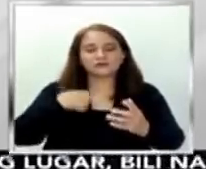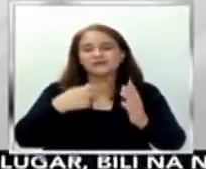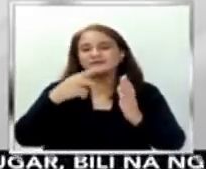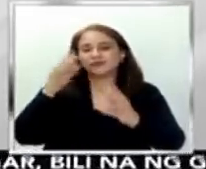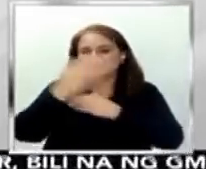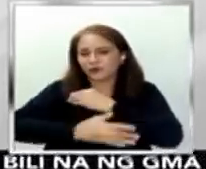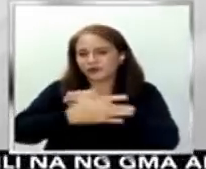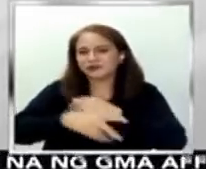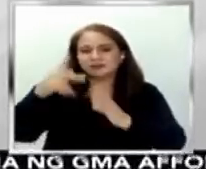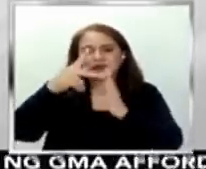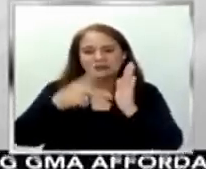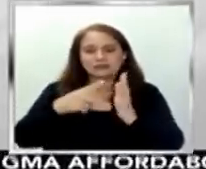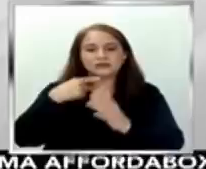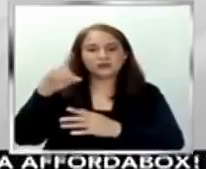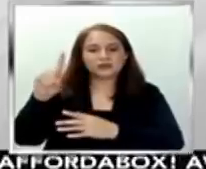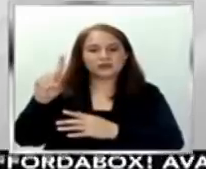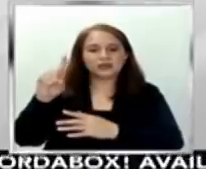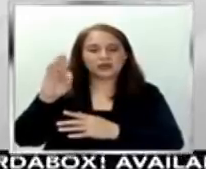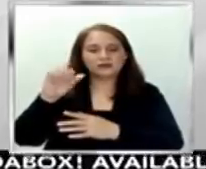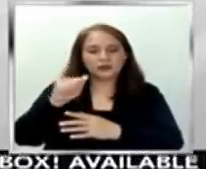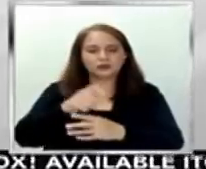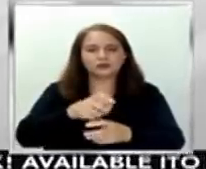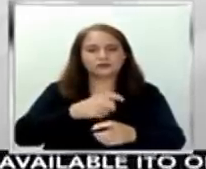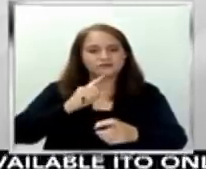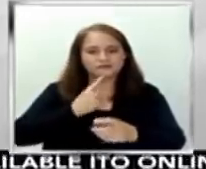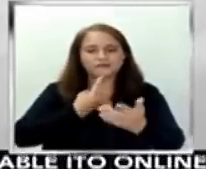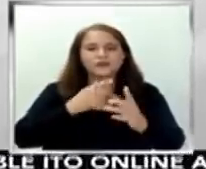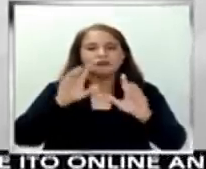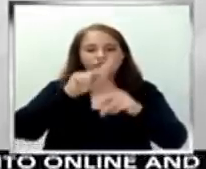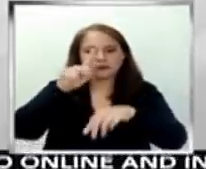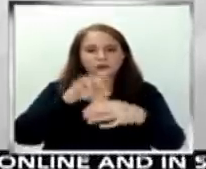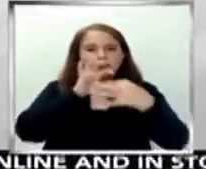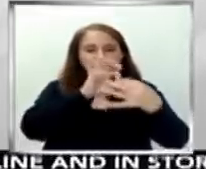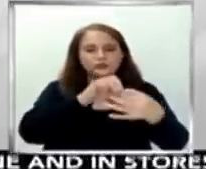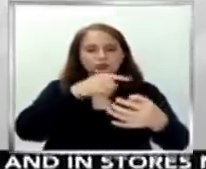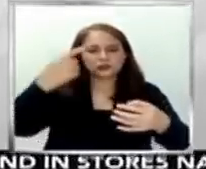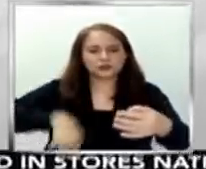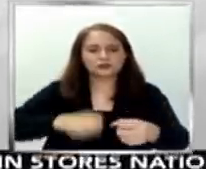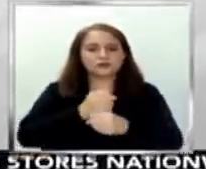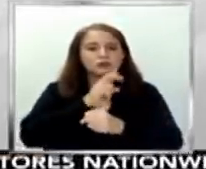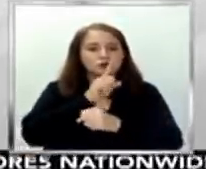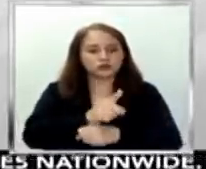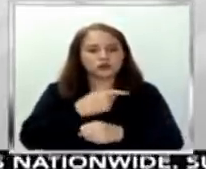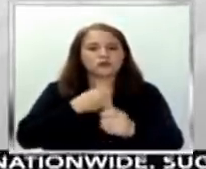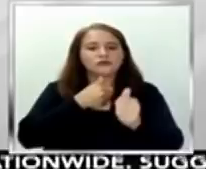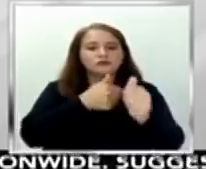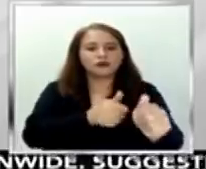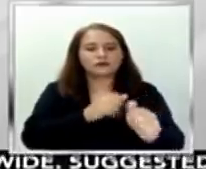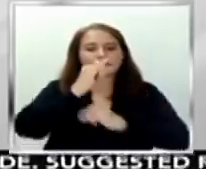sinabi ng DFA na determinado ang Pilipinas na makipag-ugnayan sa China para masigurong nasusunod ang international